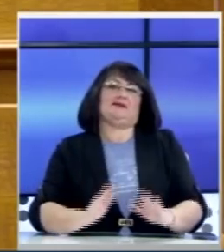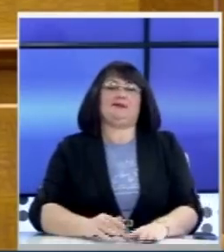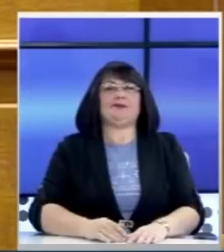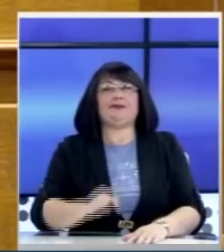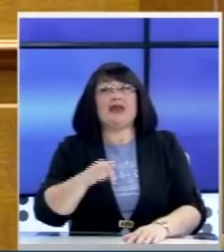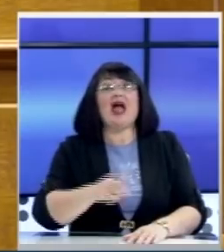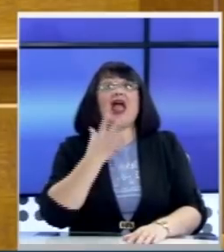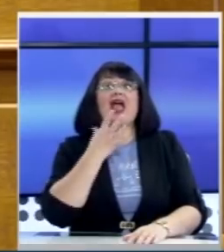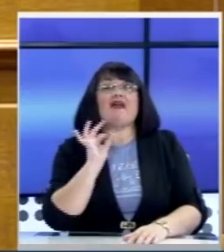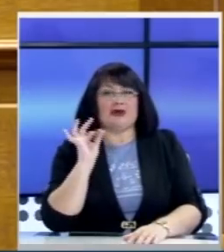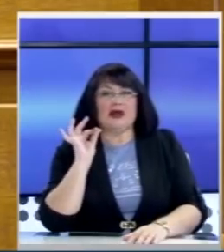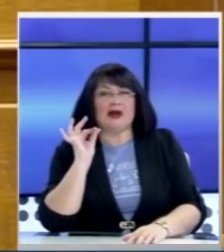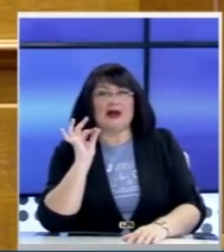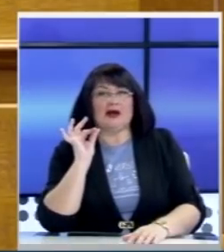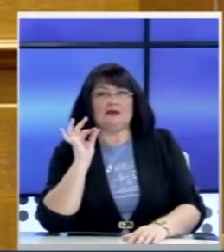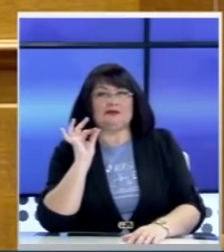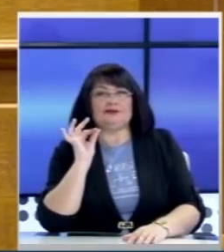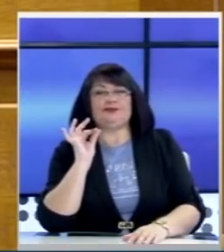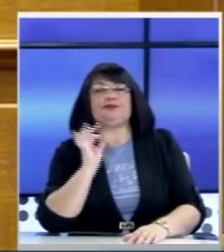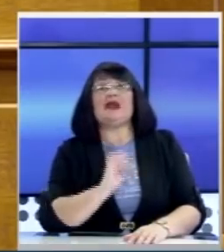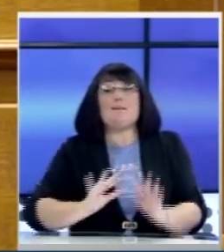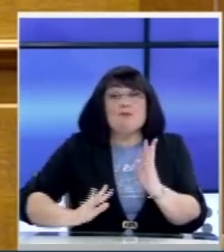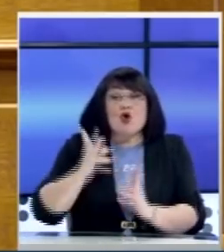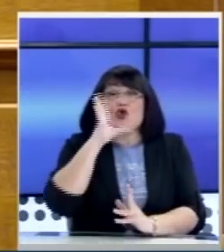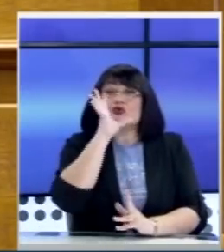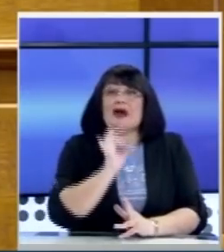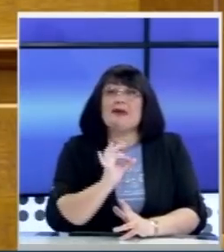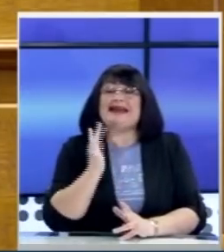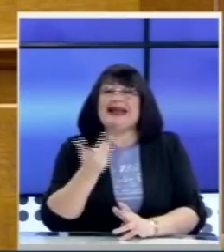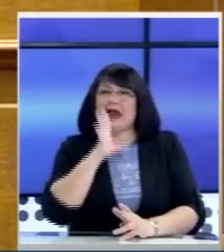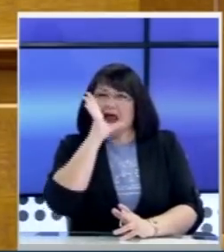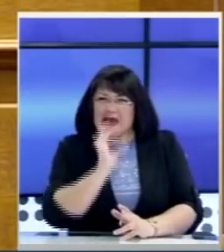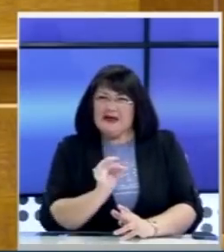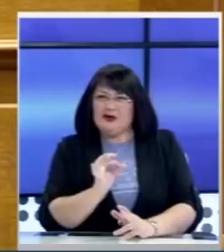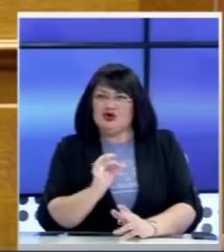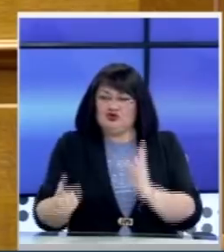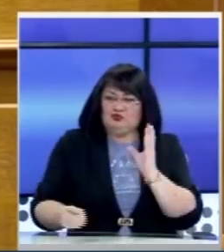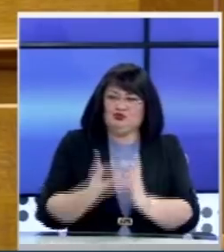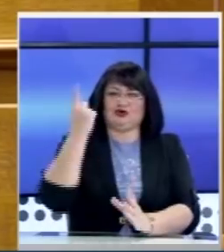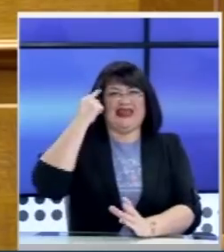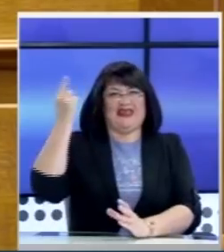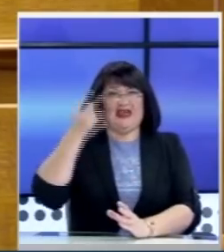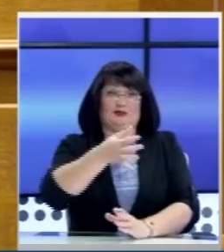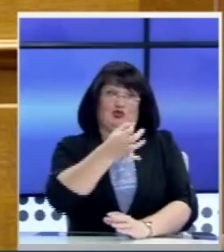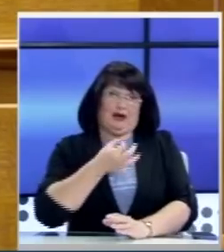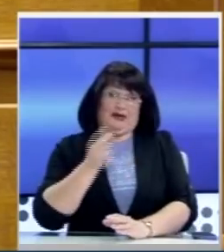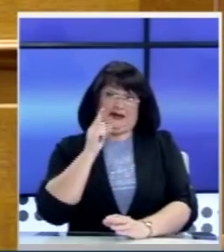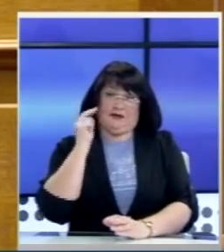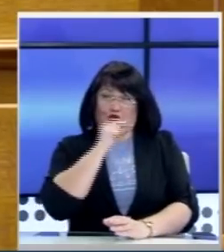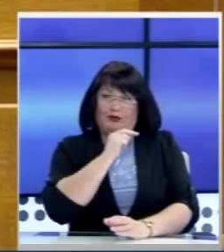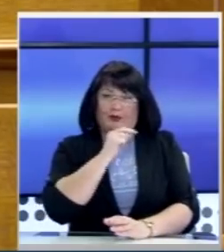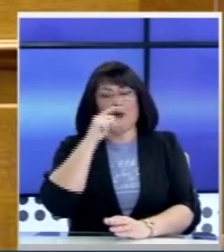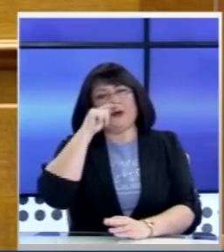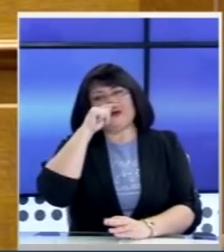κύριε Πρωθυπουργέ, η γνήσια πρόοδος και ο αληθινός ριζοσπαστισμός που επικαλεστήκατε για